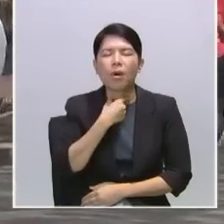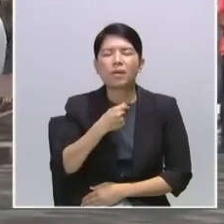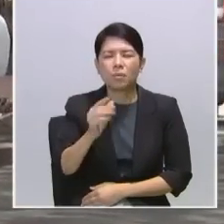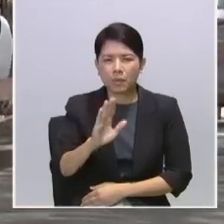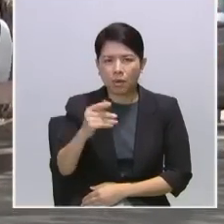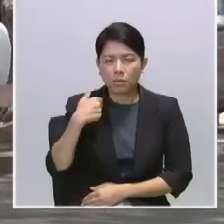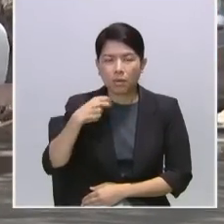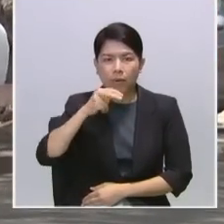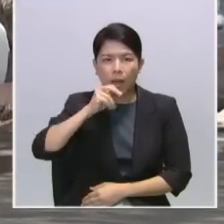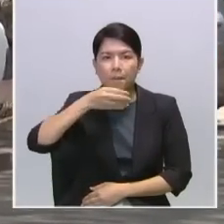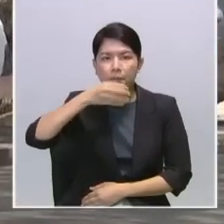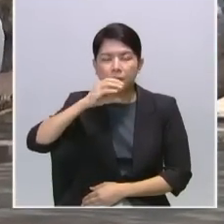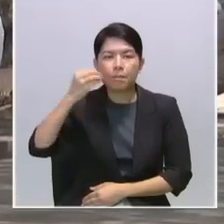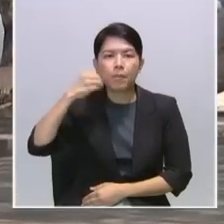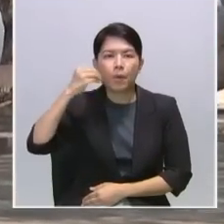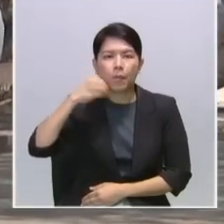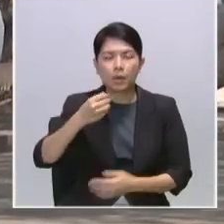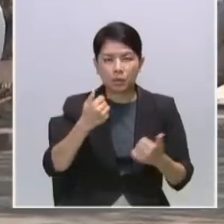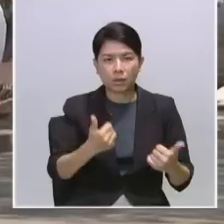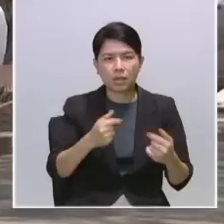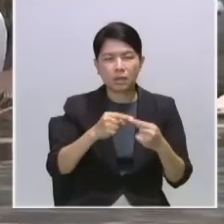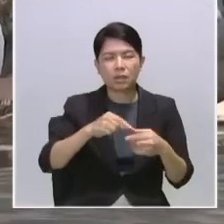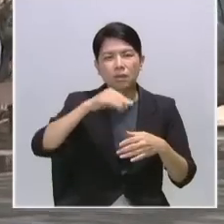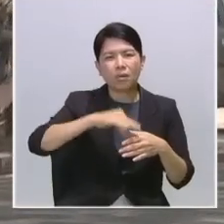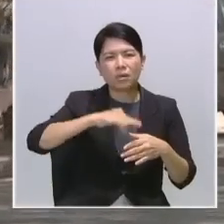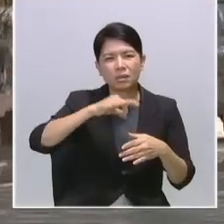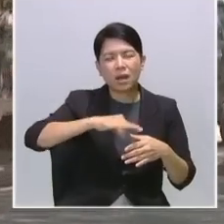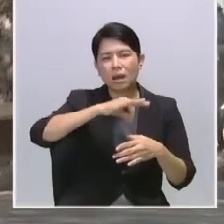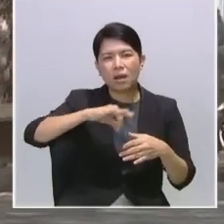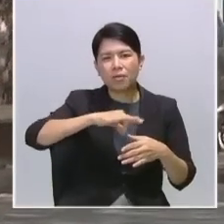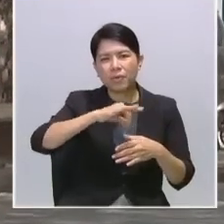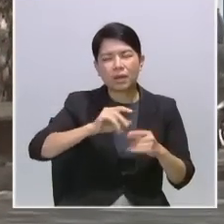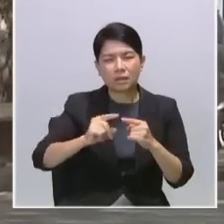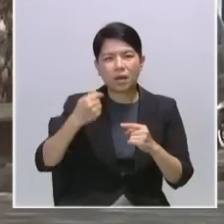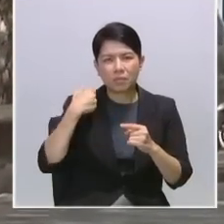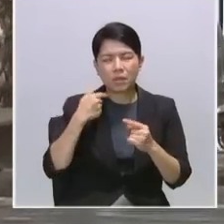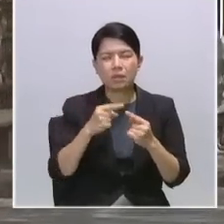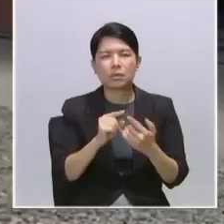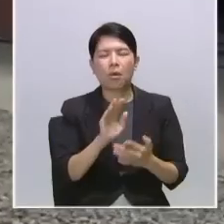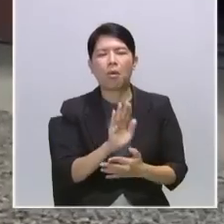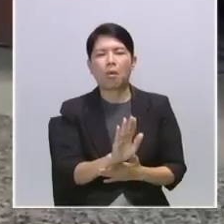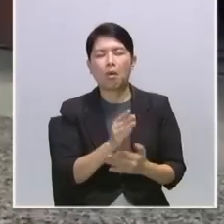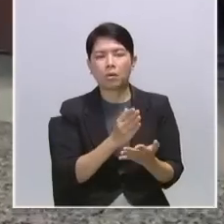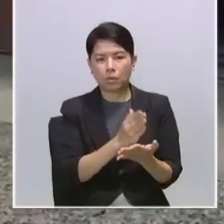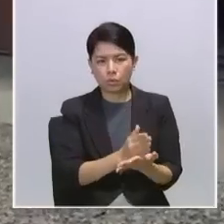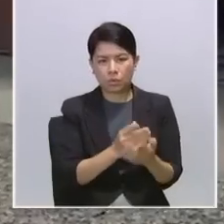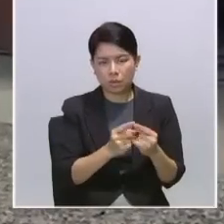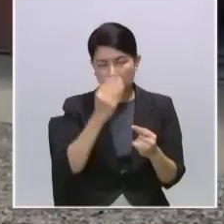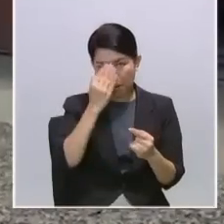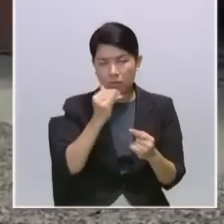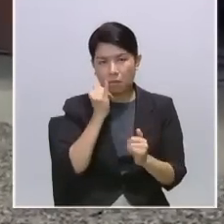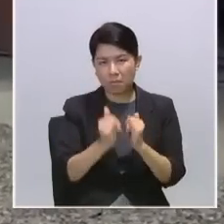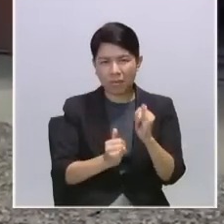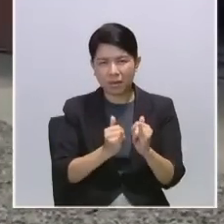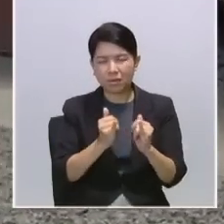แล้วก็ช่วงนี้เนี่ยเลี่ยงไปก่อนเลยชากาแฟน้ำอัดลมเครื่องดื่มแอลกอฮอล์รวมถึงหลีกเลี่ยงการทำกิจกรรมกลางแจ้งห